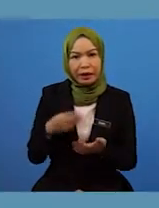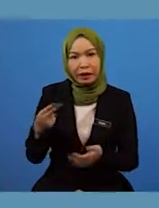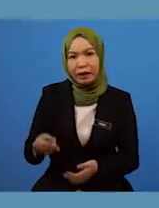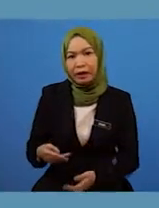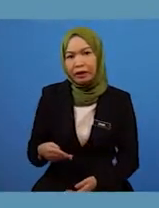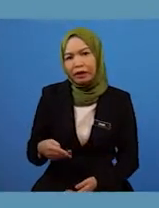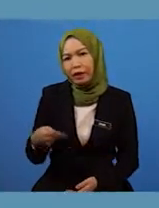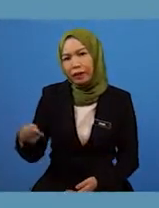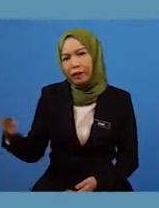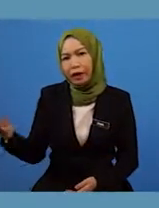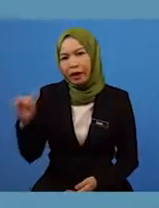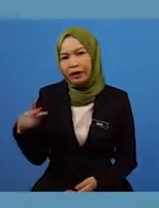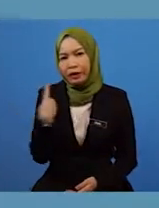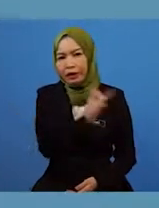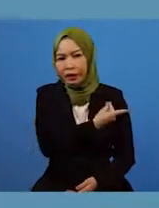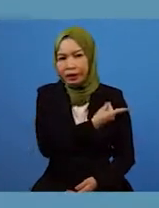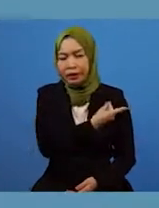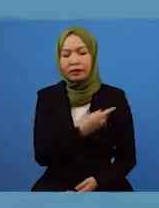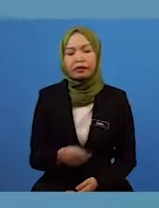bahan-bahan yang diperlukan.